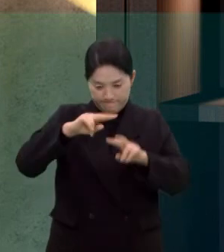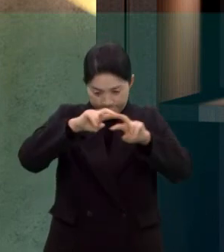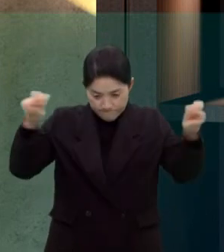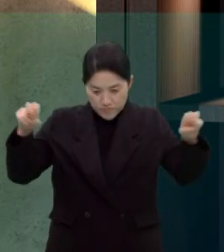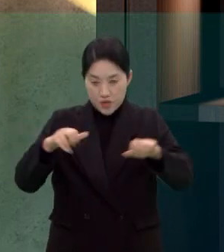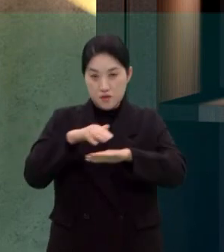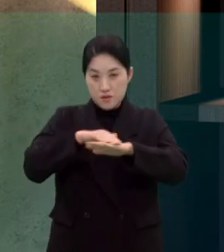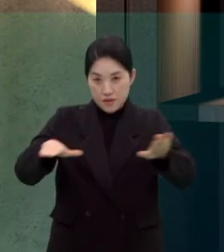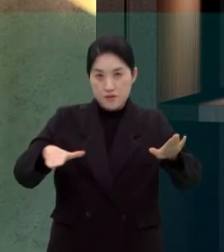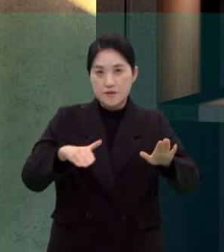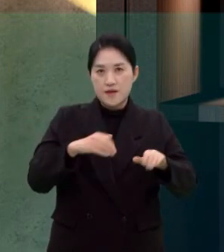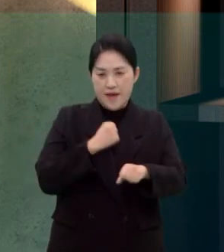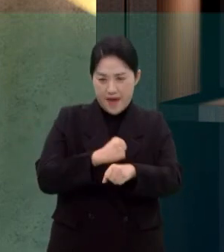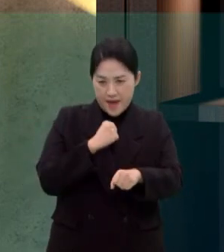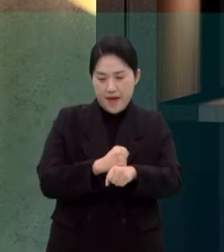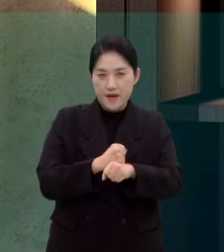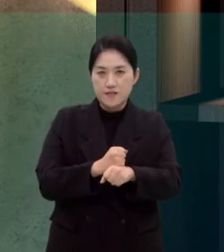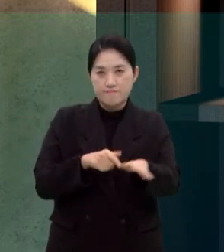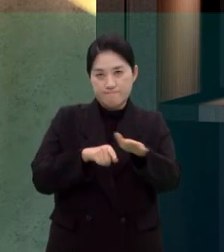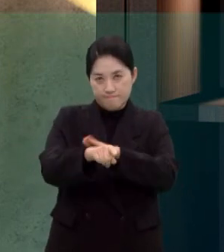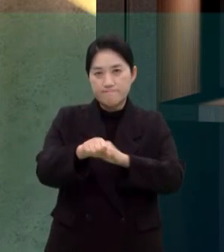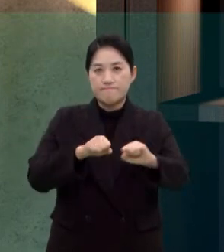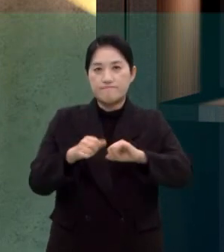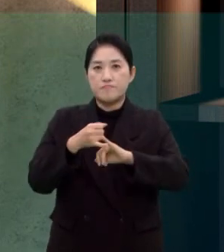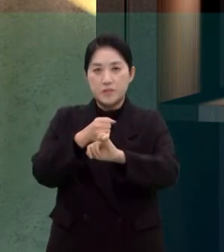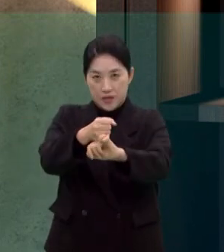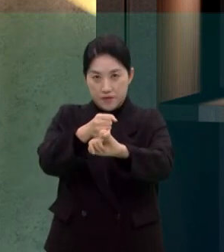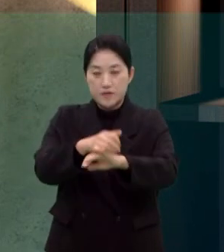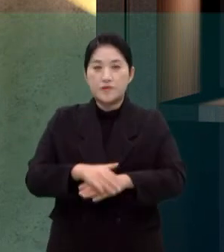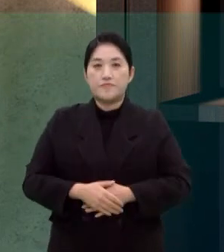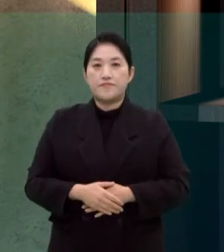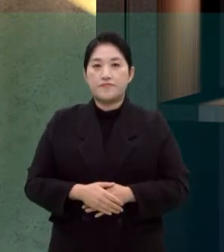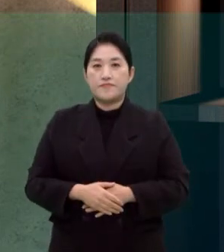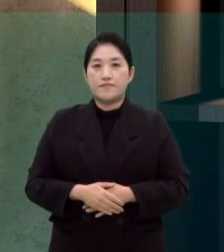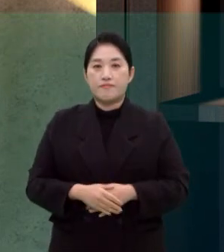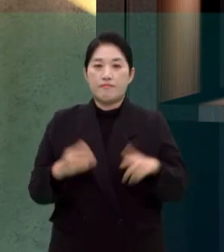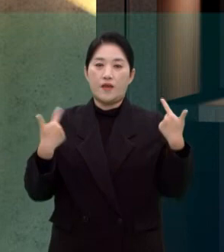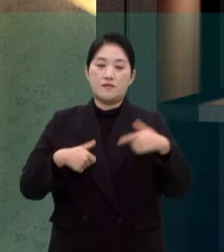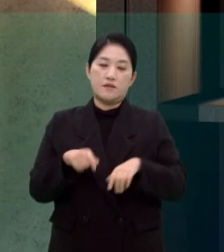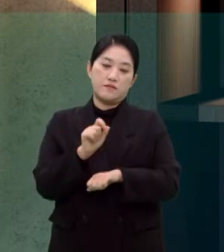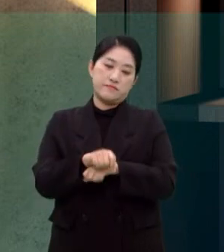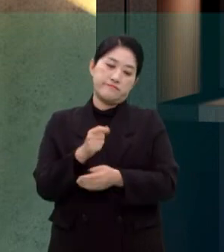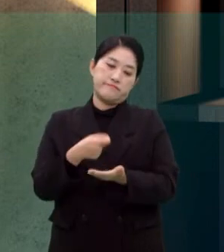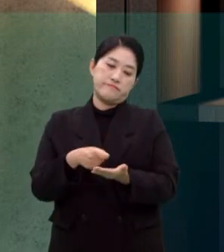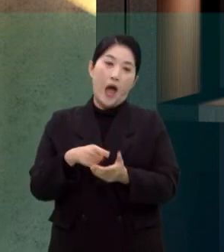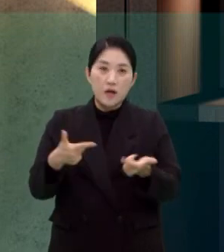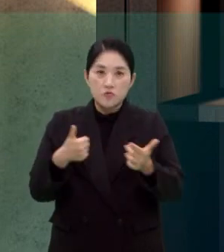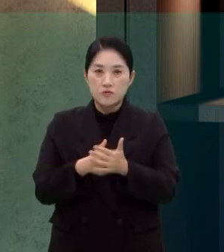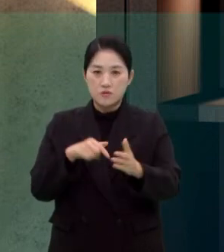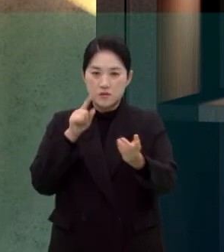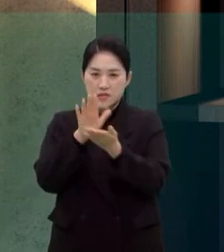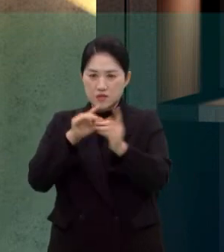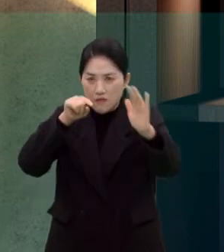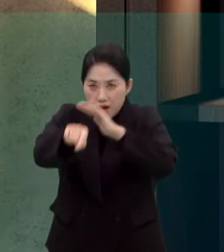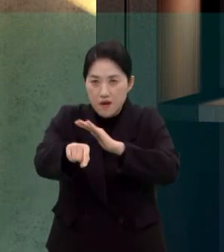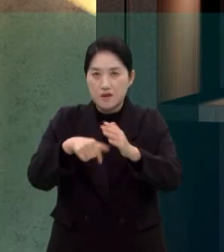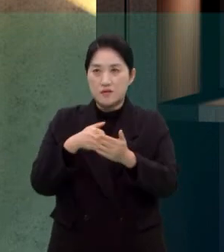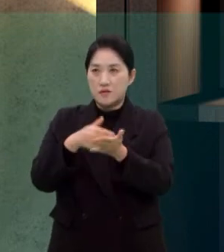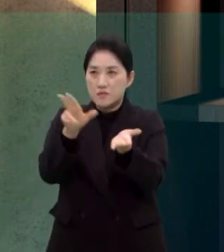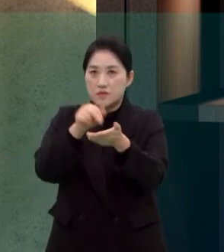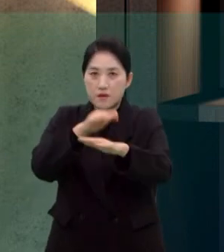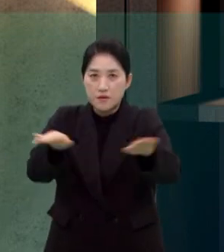대책 마련에 앞장서겠습니다. 언제나 책상이 아닌 현장에서 문제를 찾고 해결하기